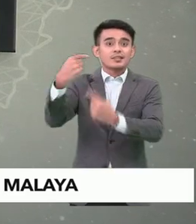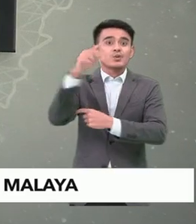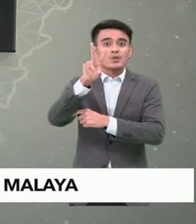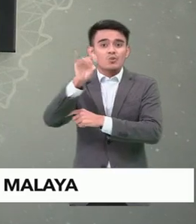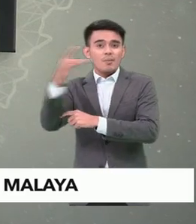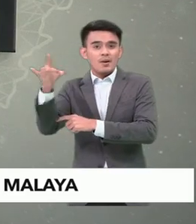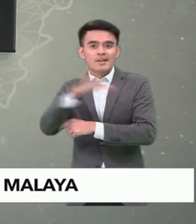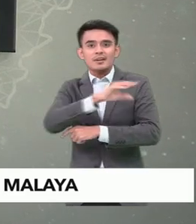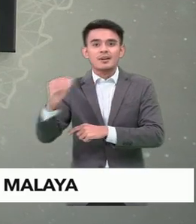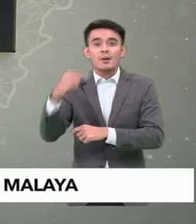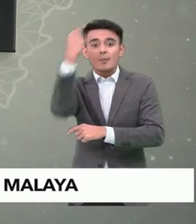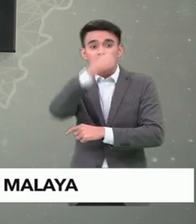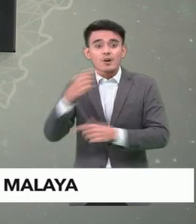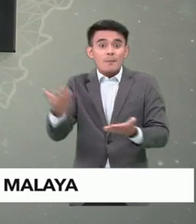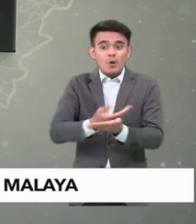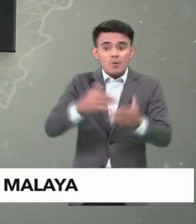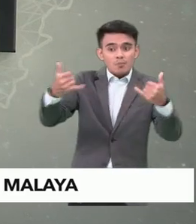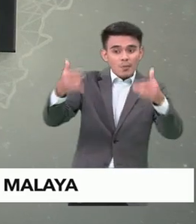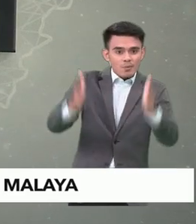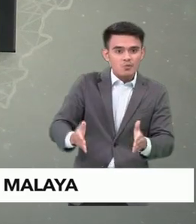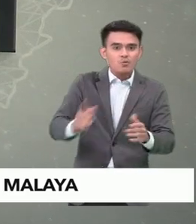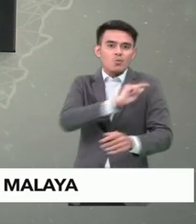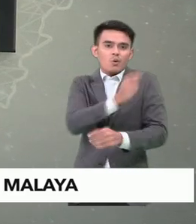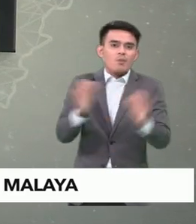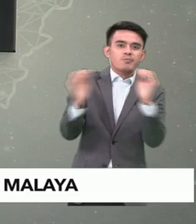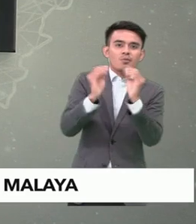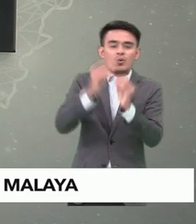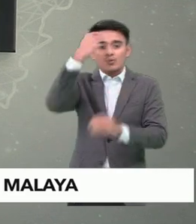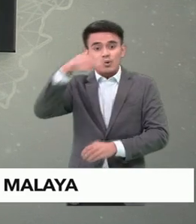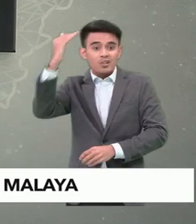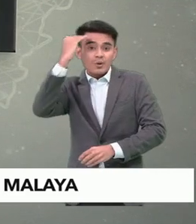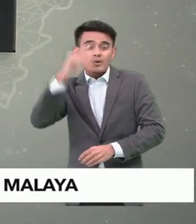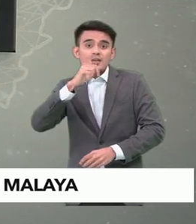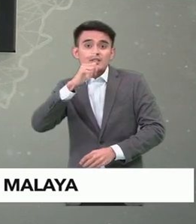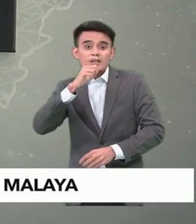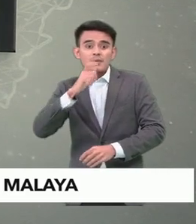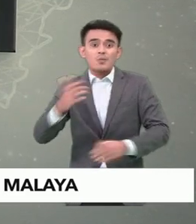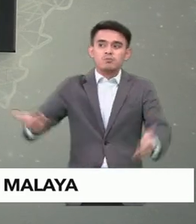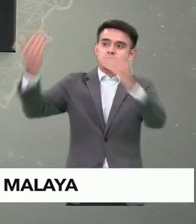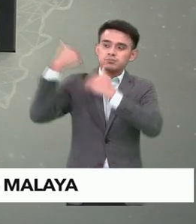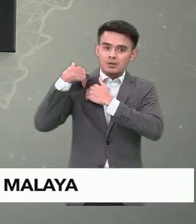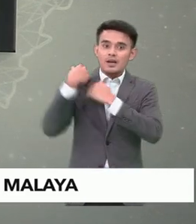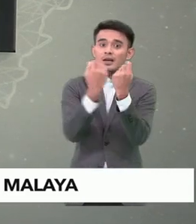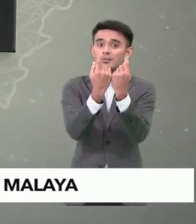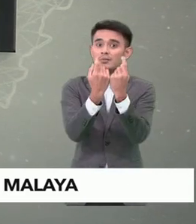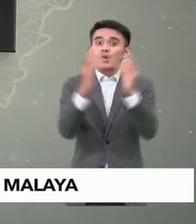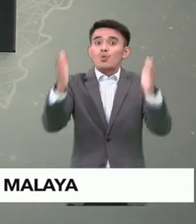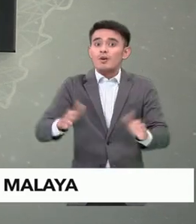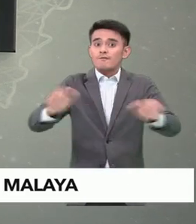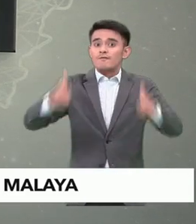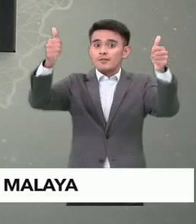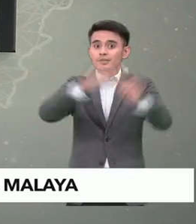selain adonanmu ke baru yang lebih bertenaga untuk mengetahui siapa yang akan menggalas tugas dalam kesebelasan utama dan